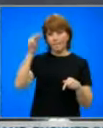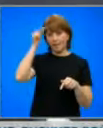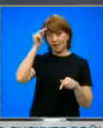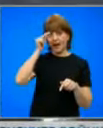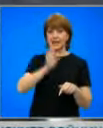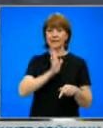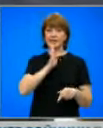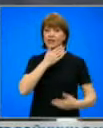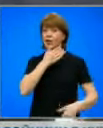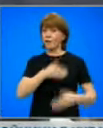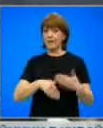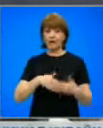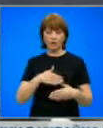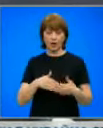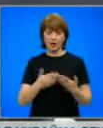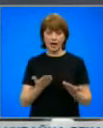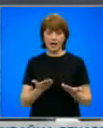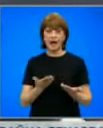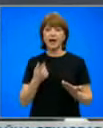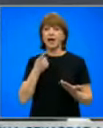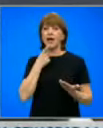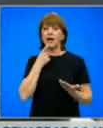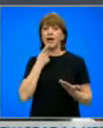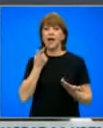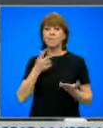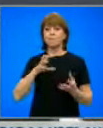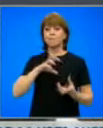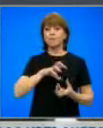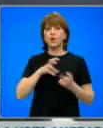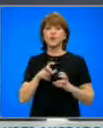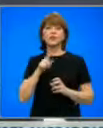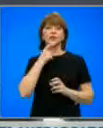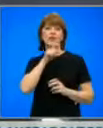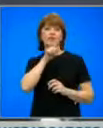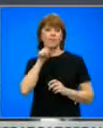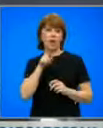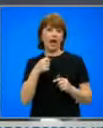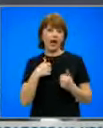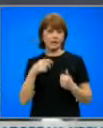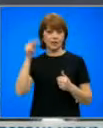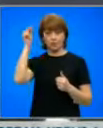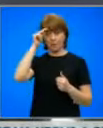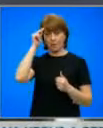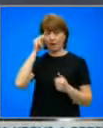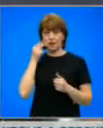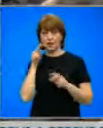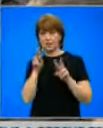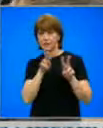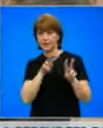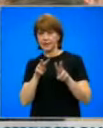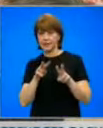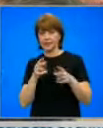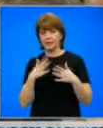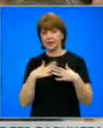Република Северна Македония, стана вече още по-геополитически въпрос, но аз като български премиер, разбира се, следа за нашите конкретни